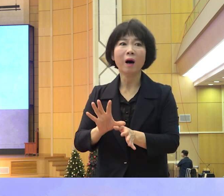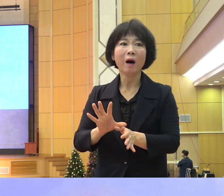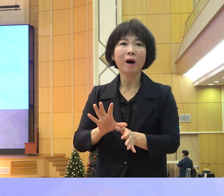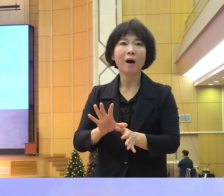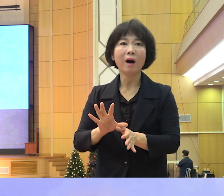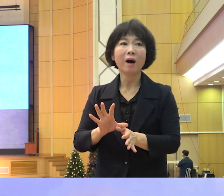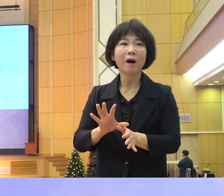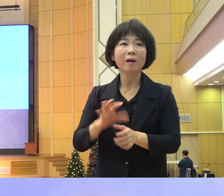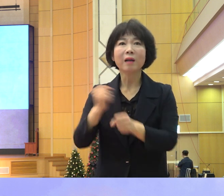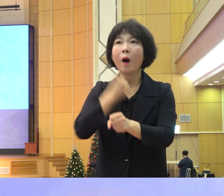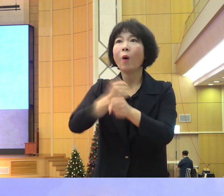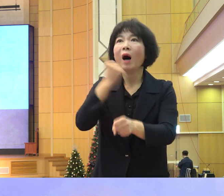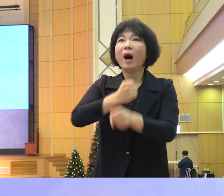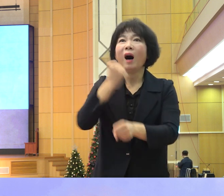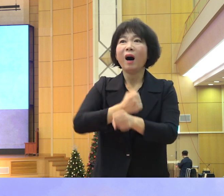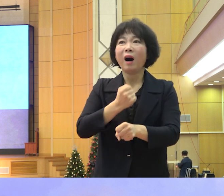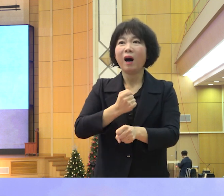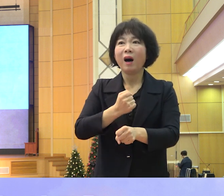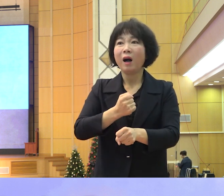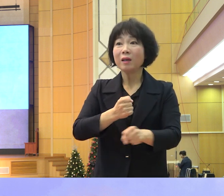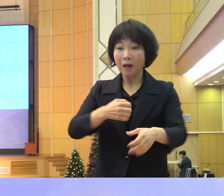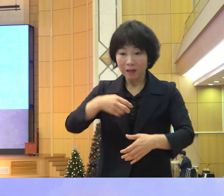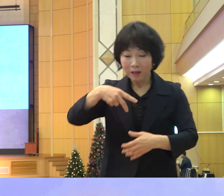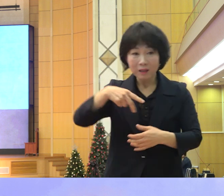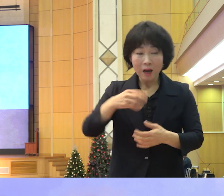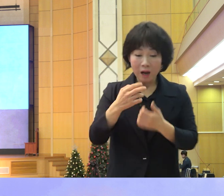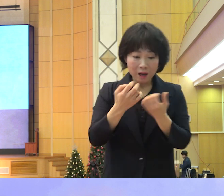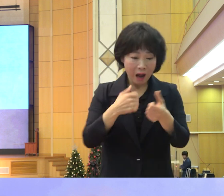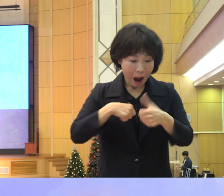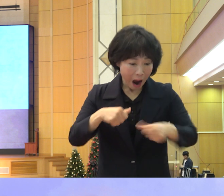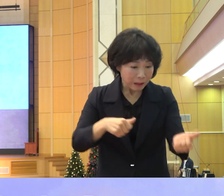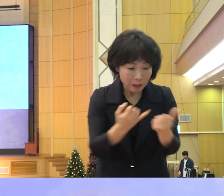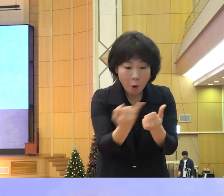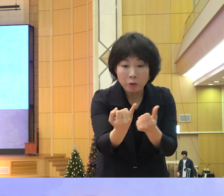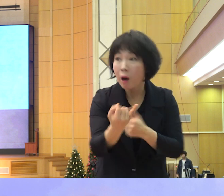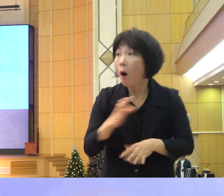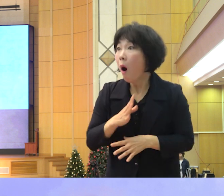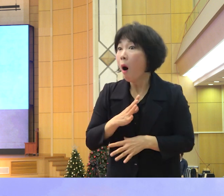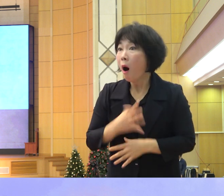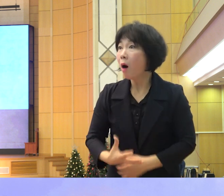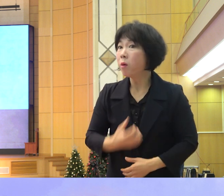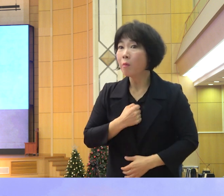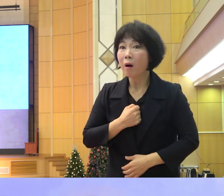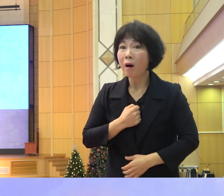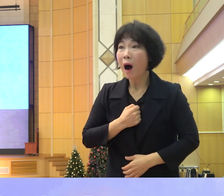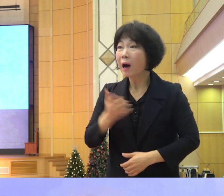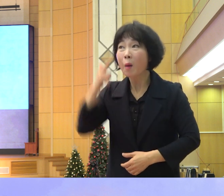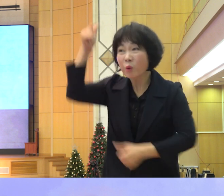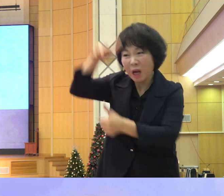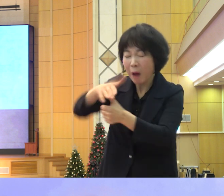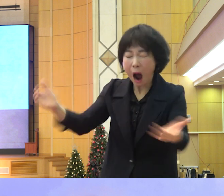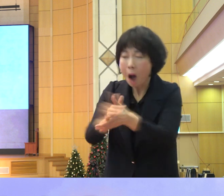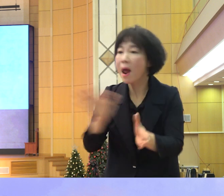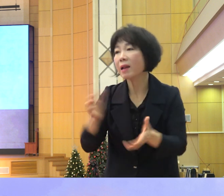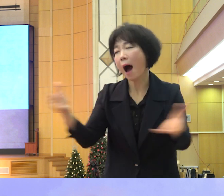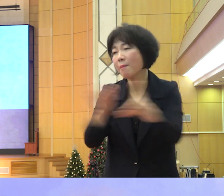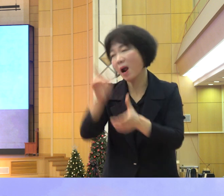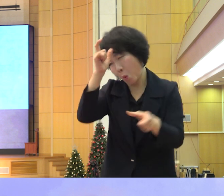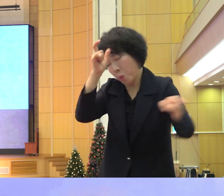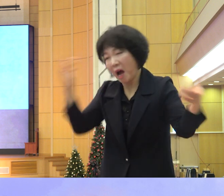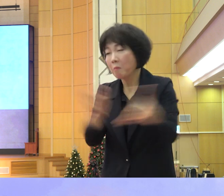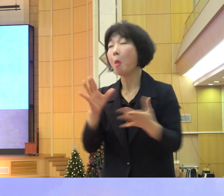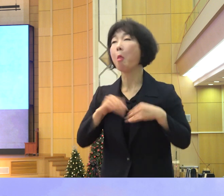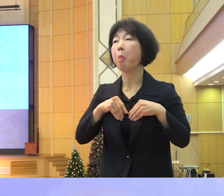이게 그냥 기도라고 하는 것이 형식이 아니로구나. 이렇게 아멘하고 기도 받고 아멘하면 이게